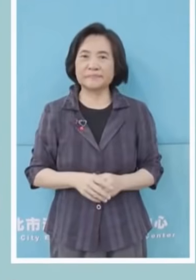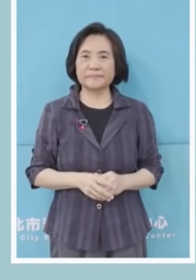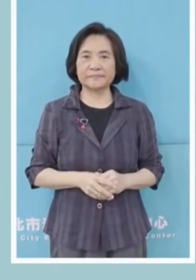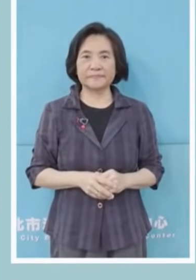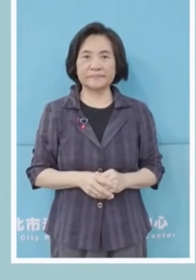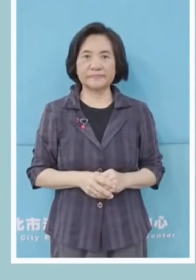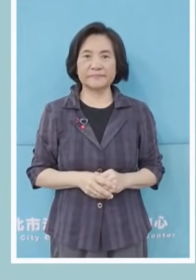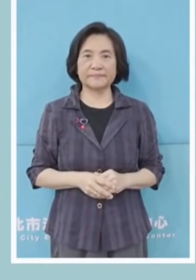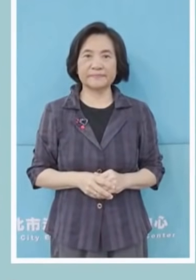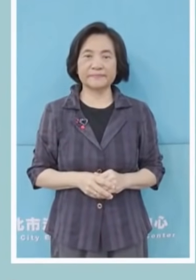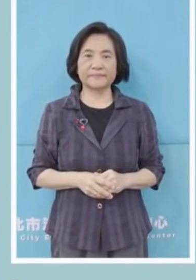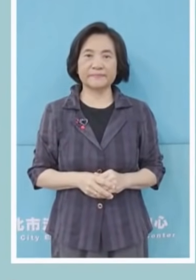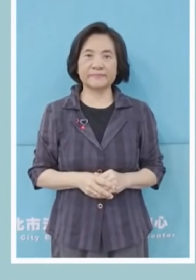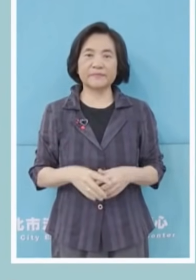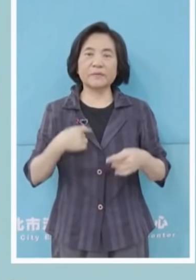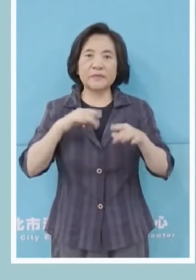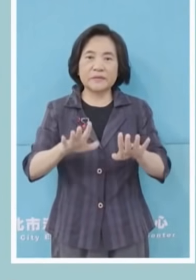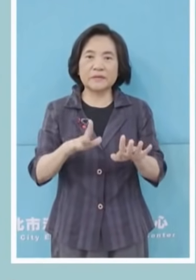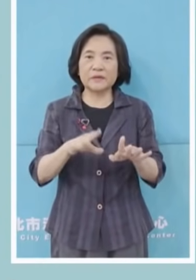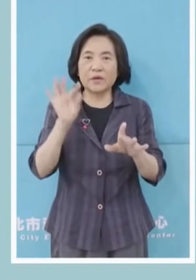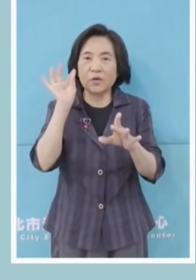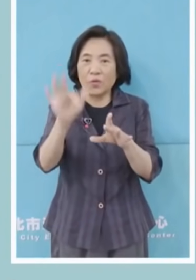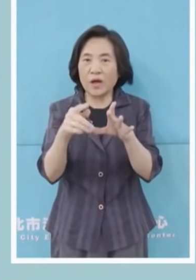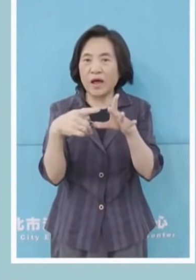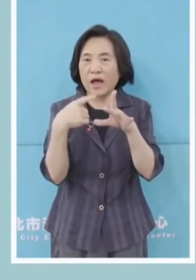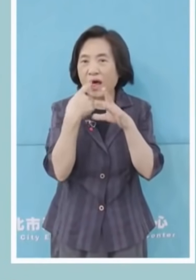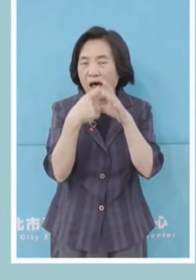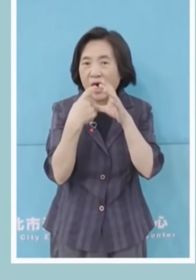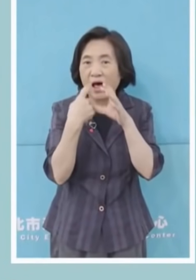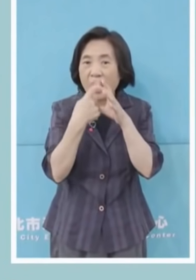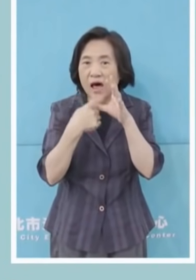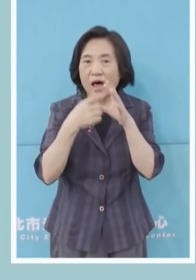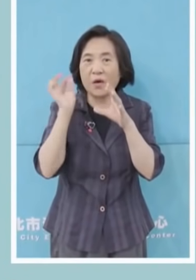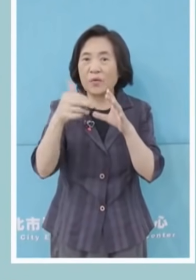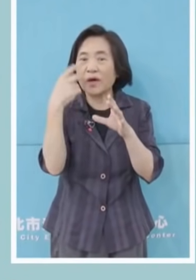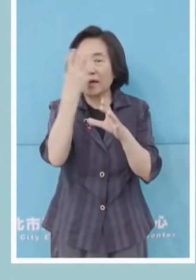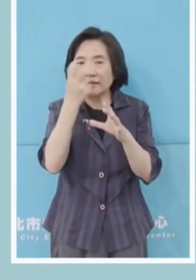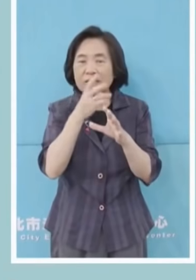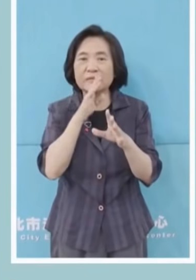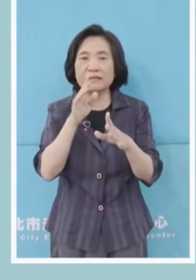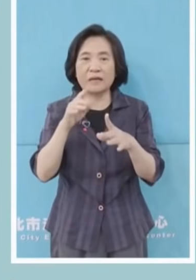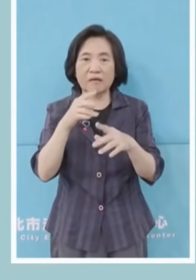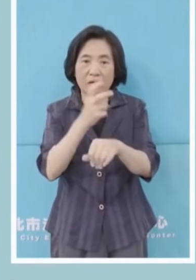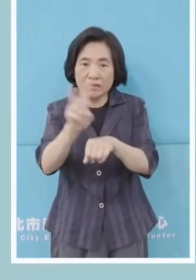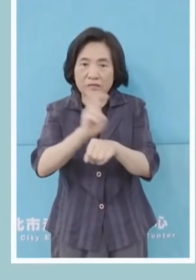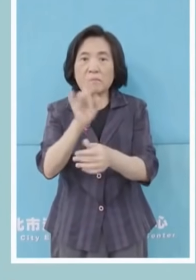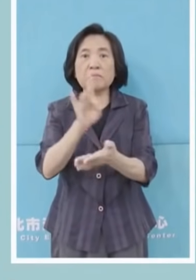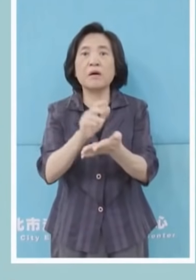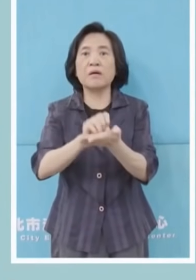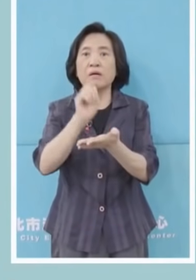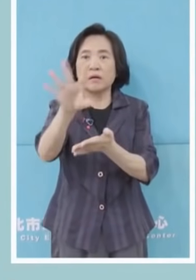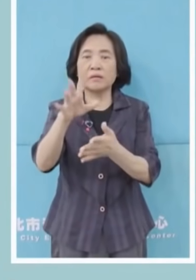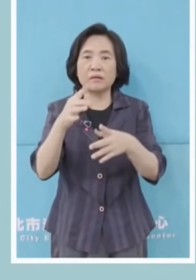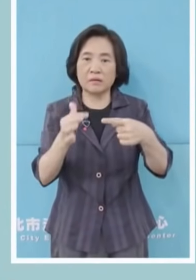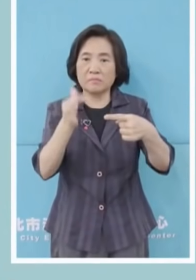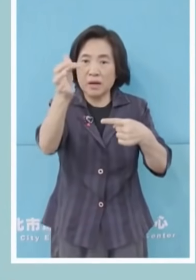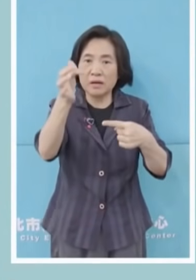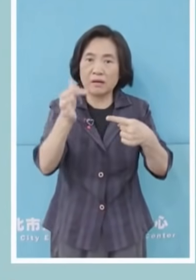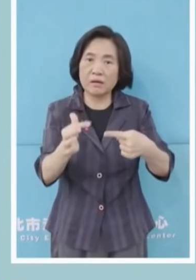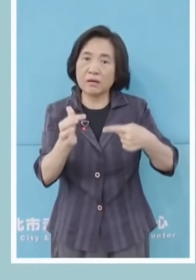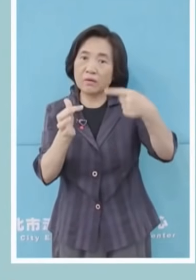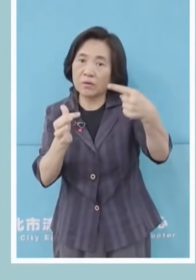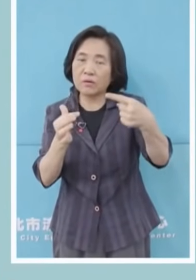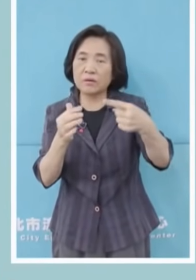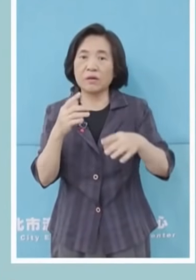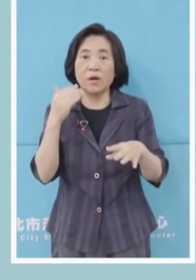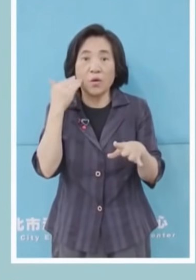望说做快筛，你知道哈，那20分钟就跟你讲说正的还是负的。如果是阳性的，你知道哈，我们在